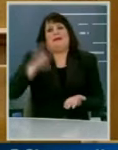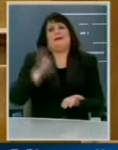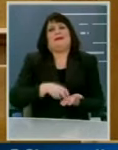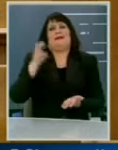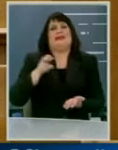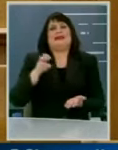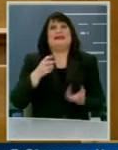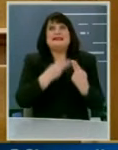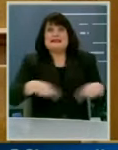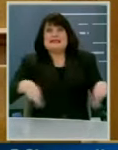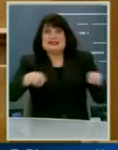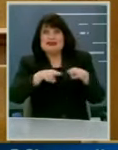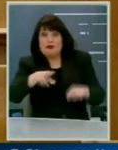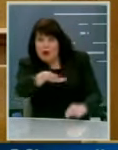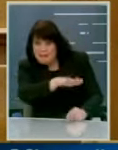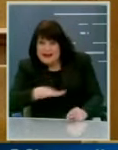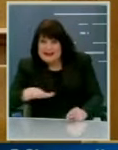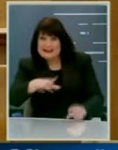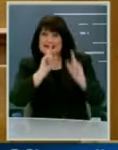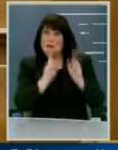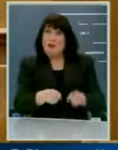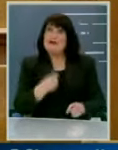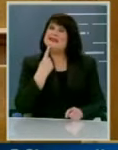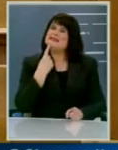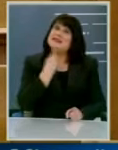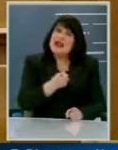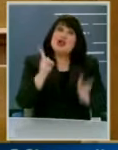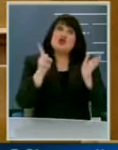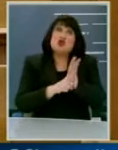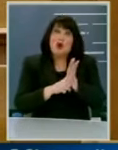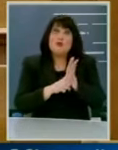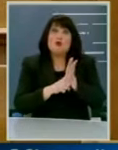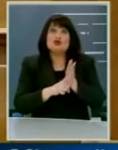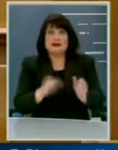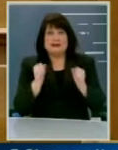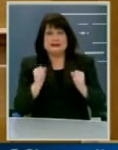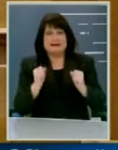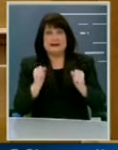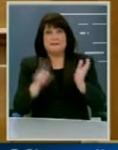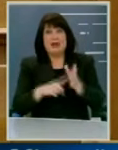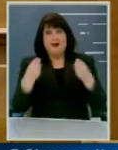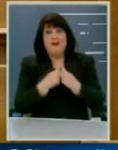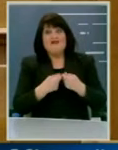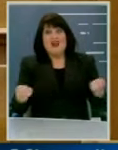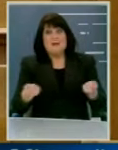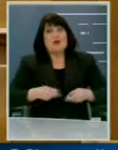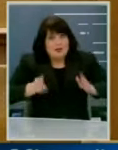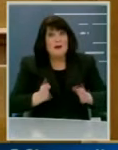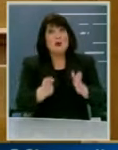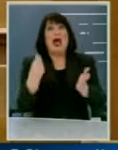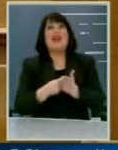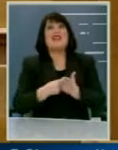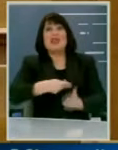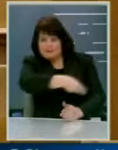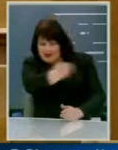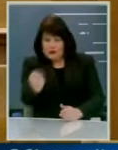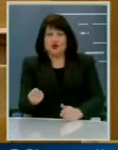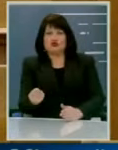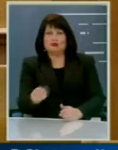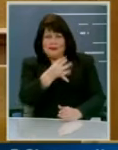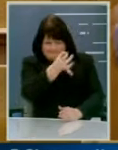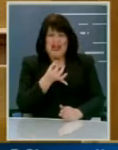του ΣΤΕ, η ίδια η απόφαση του ΣΤΕ λέει ότι αυτός ο νόμος ισχύει και πρέπει να εφαρμοστεί και θα προχωρήσει η αδειοδότηση. Πείτε μας